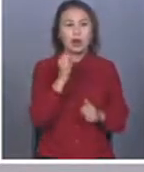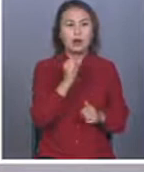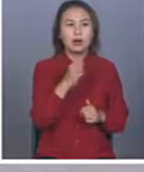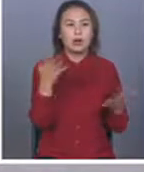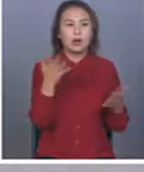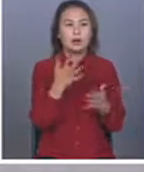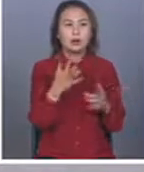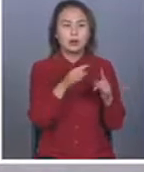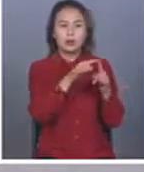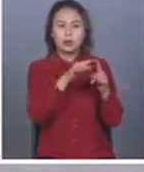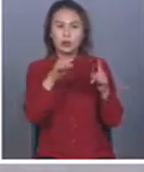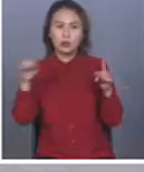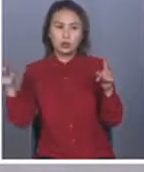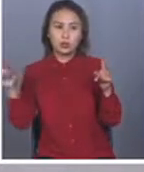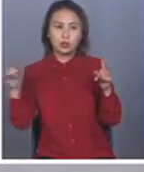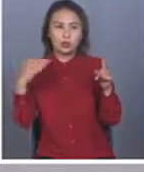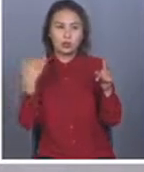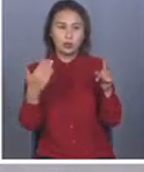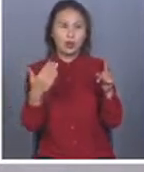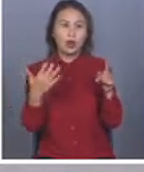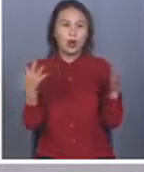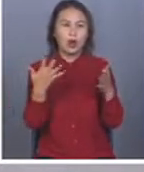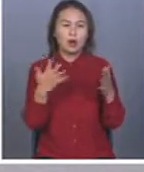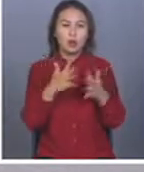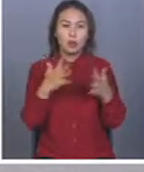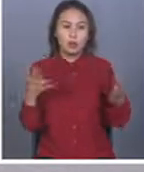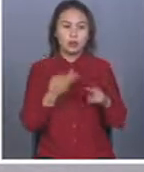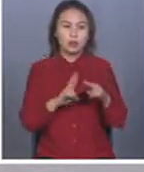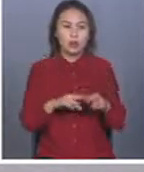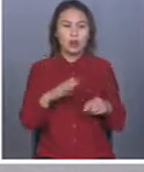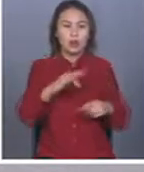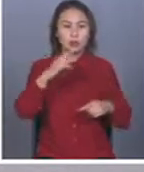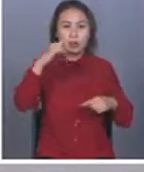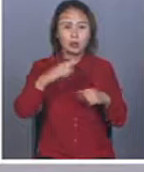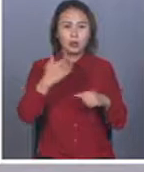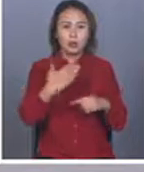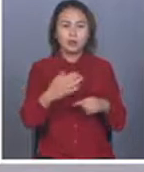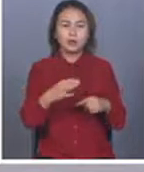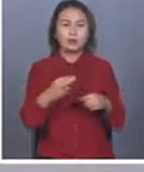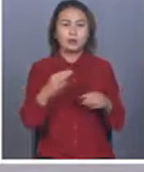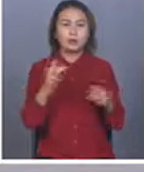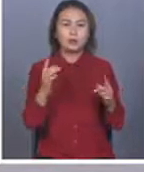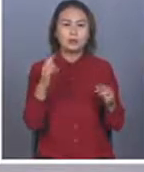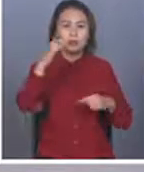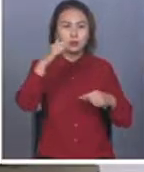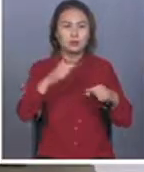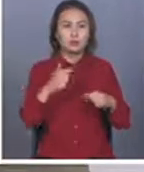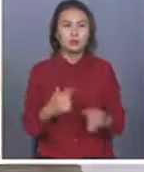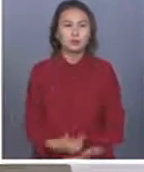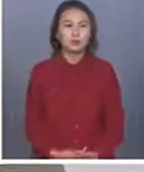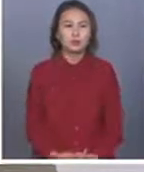қабырғасы ұзын болса, сол ұзындығы болады, ал қысқарақ қабырғасы ені деп аталады. Осыны